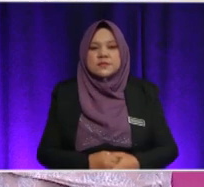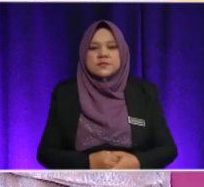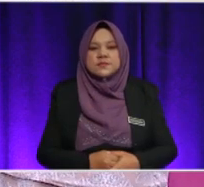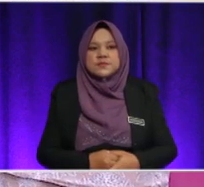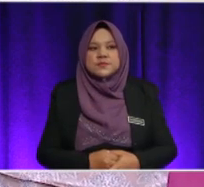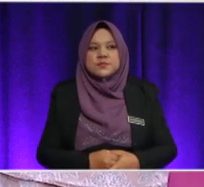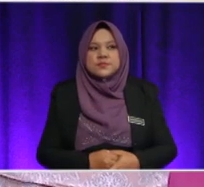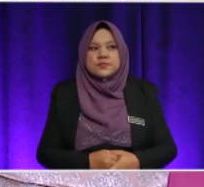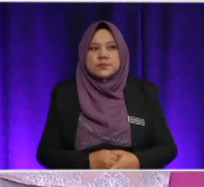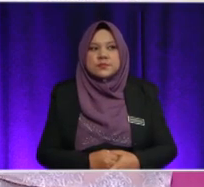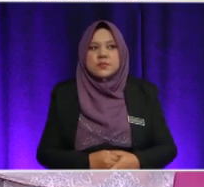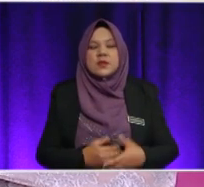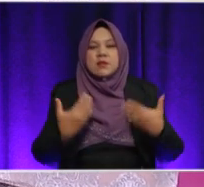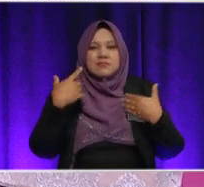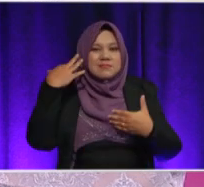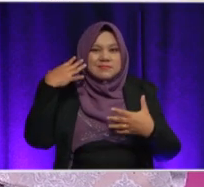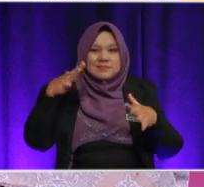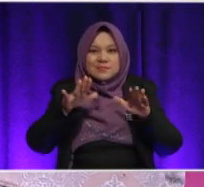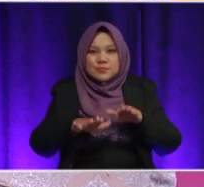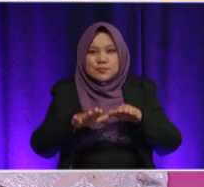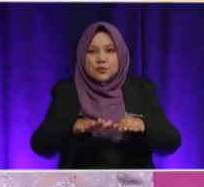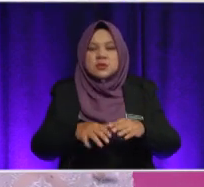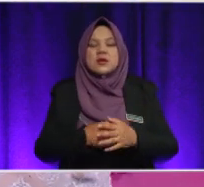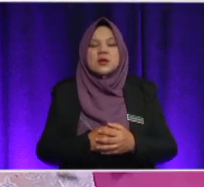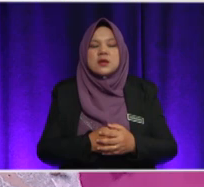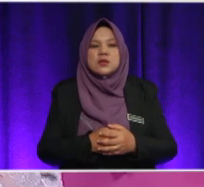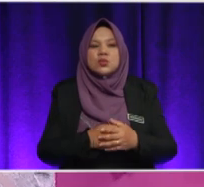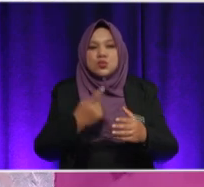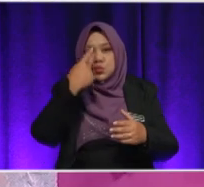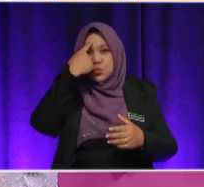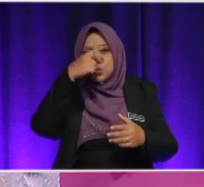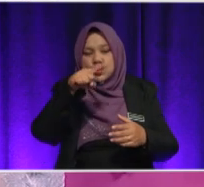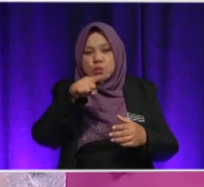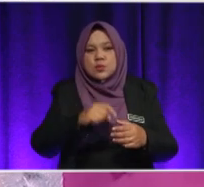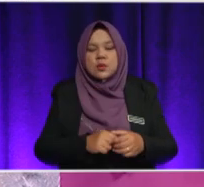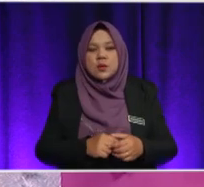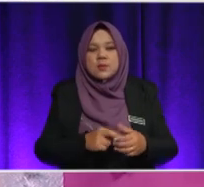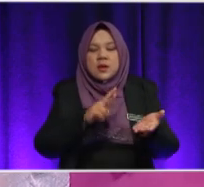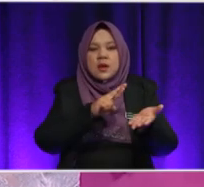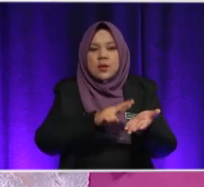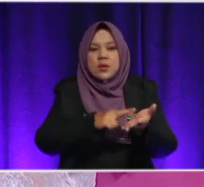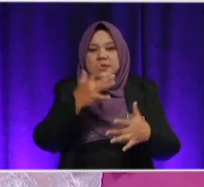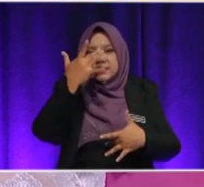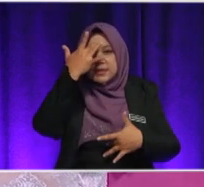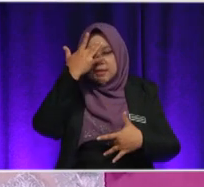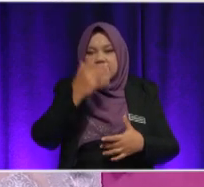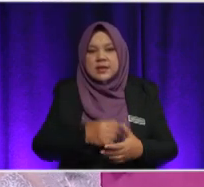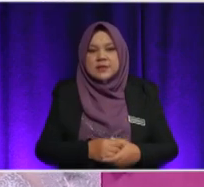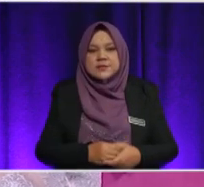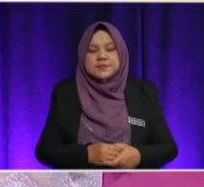kita dengan bunyi adalah tugasnya untuk merawat penyakit-penyakit yang sakit